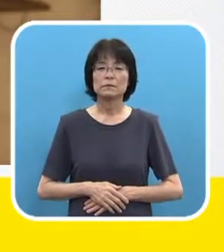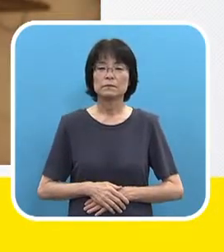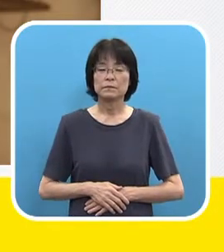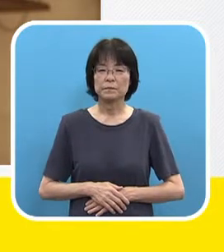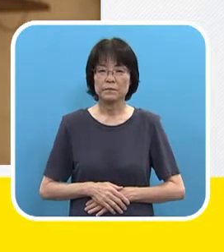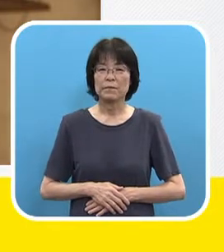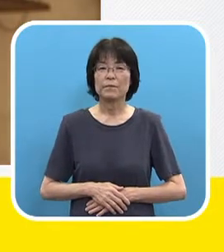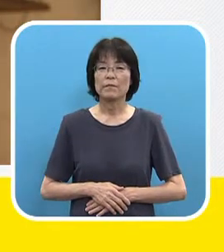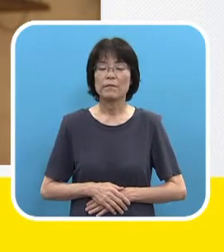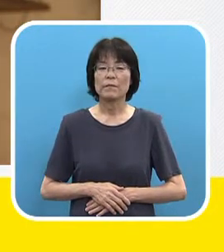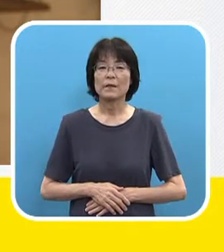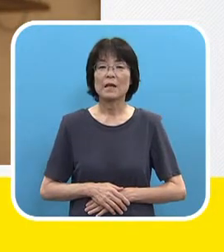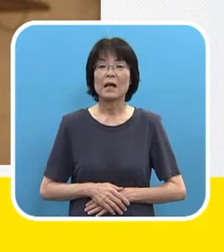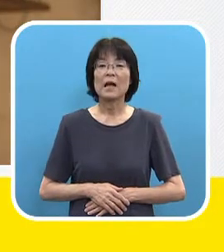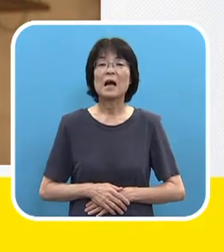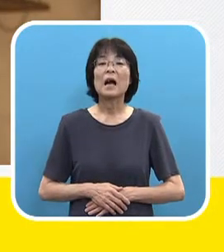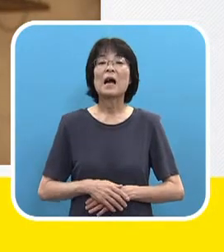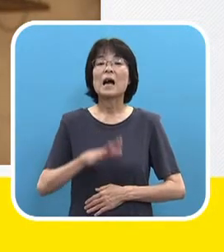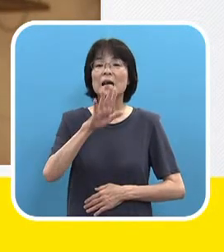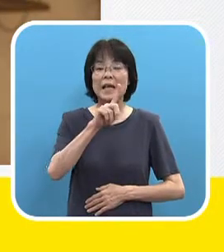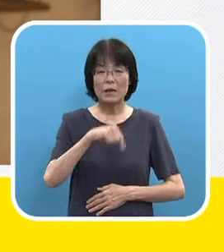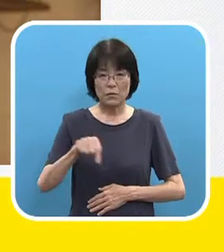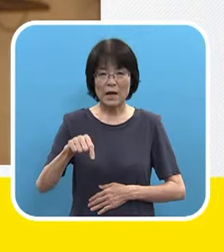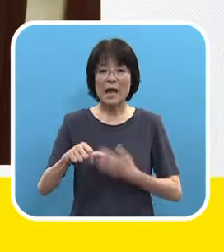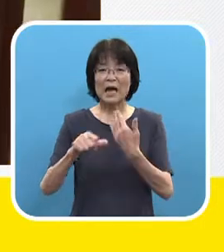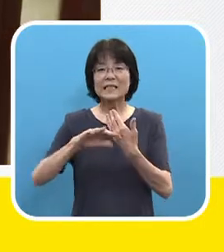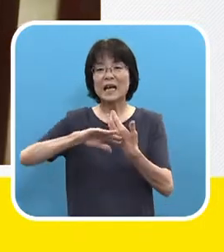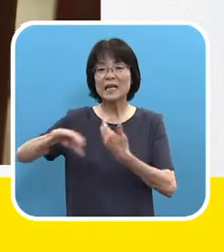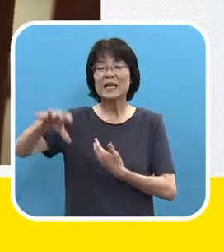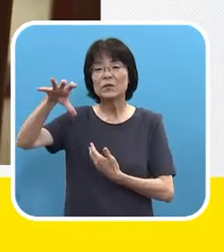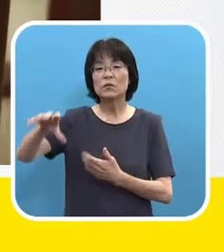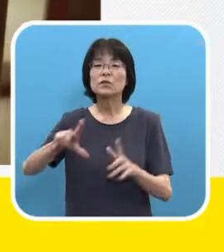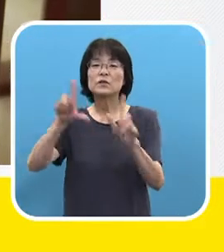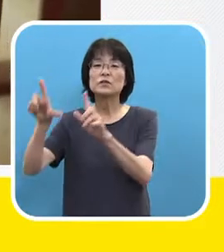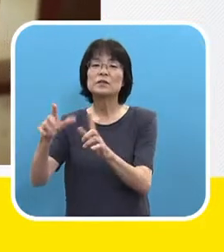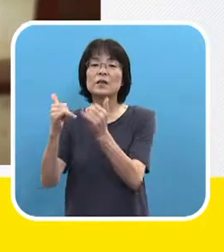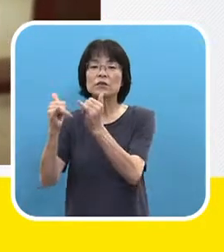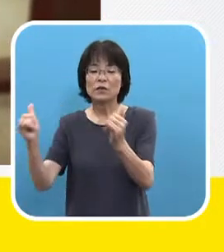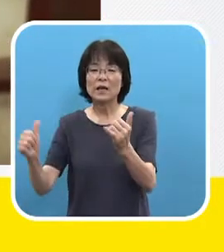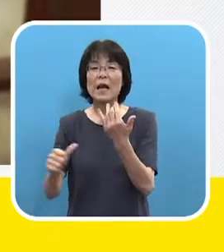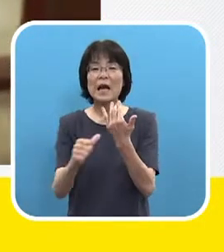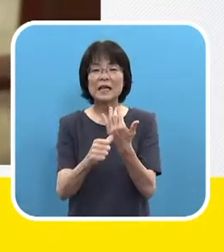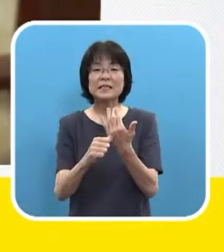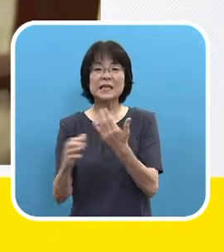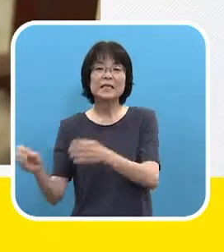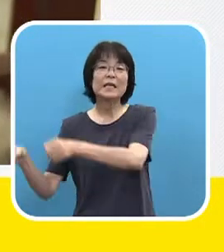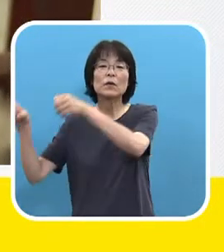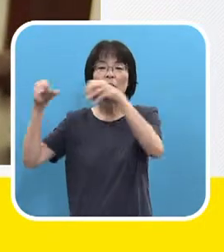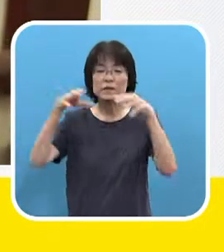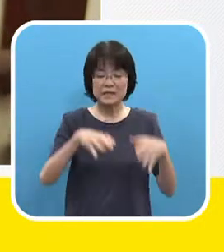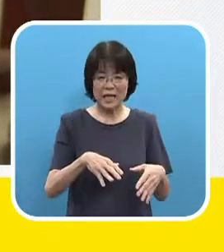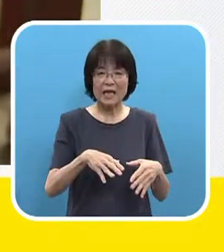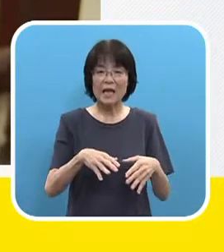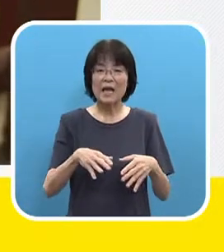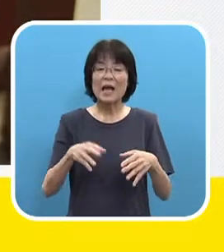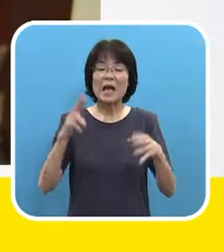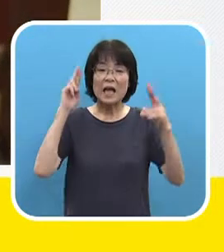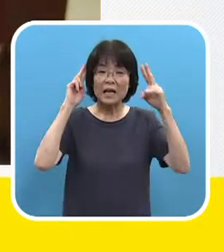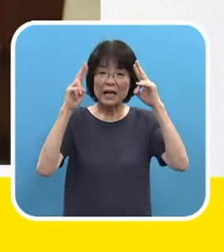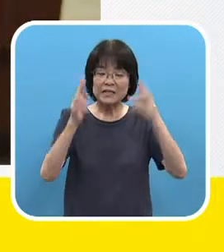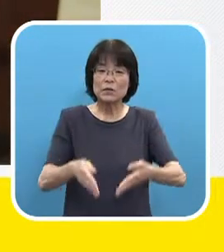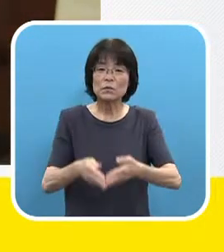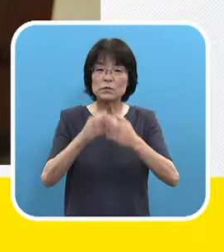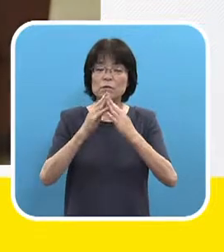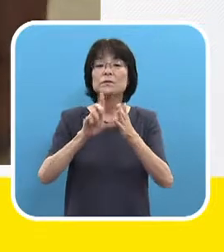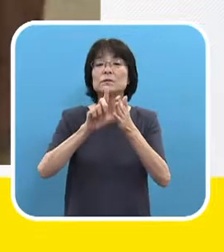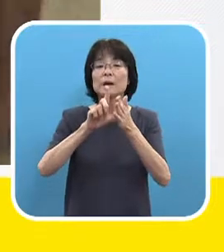バリトンさん、県では県外在住の方などが県内に A ターンまたは移住して新たに起業